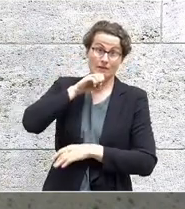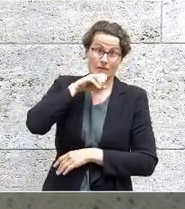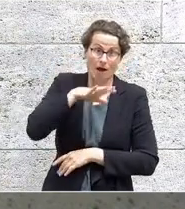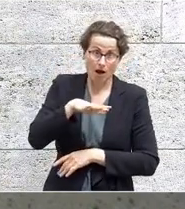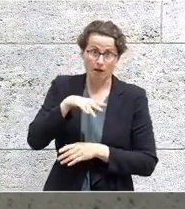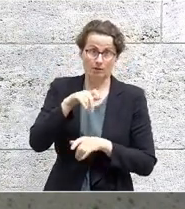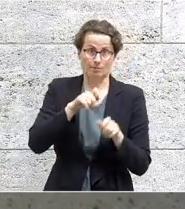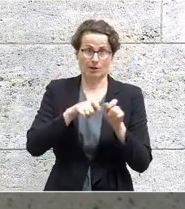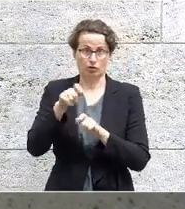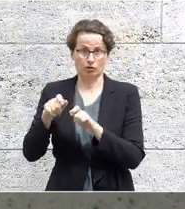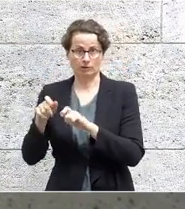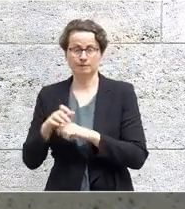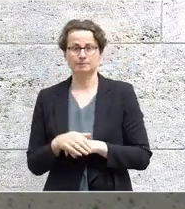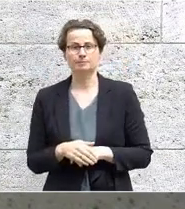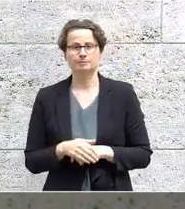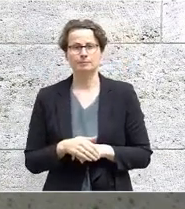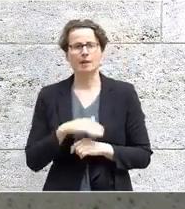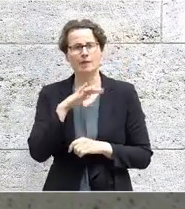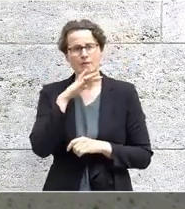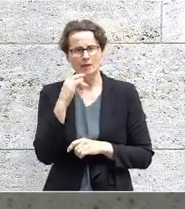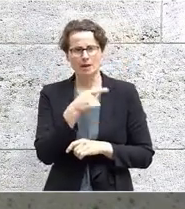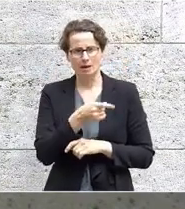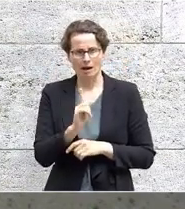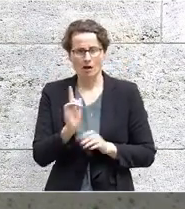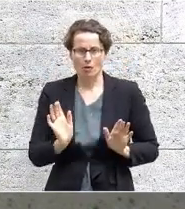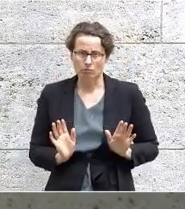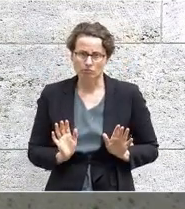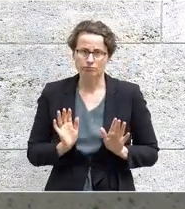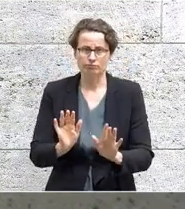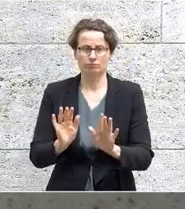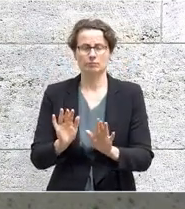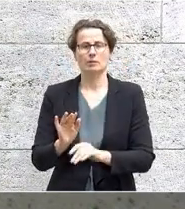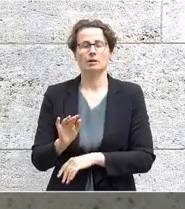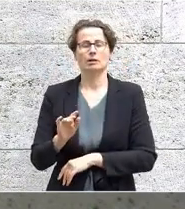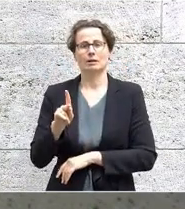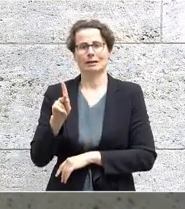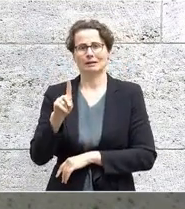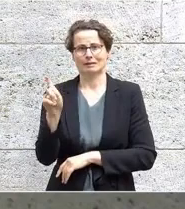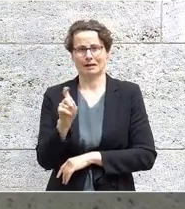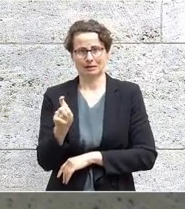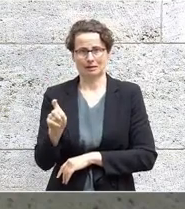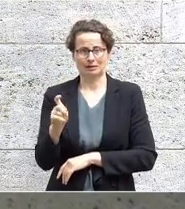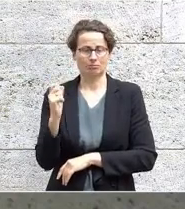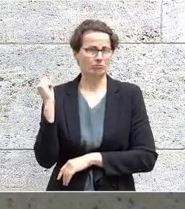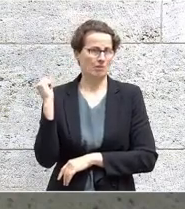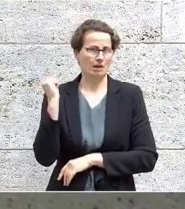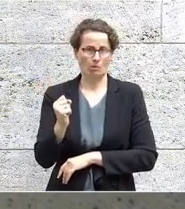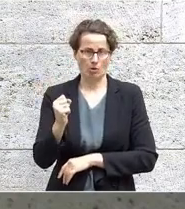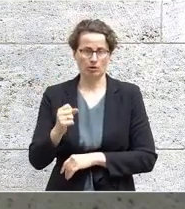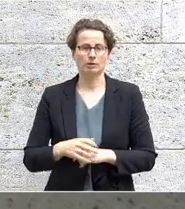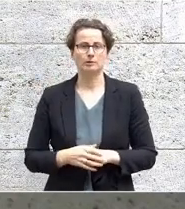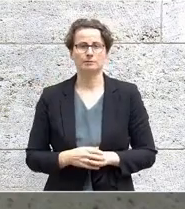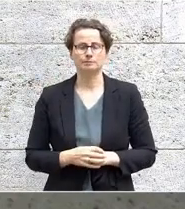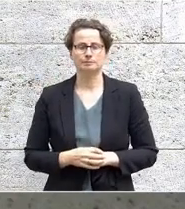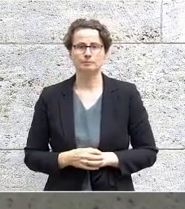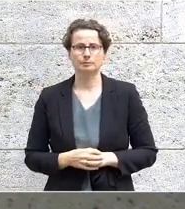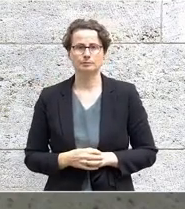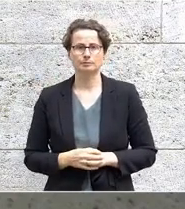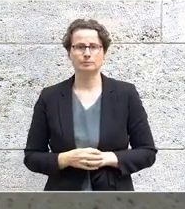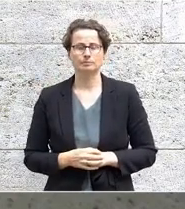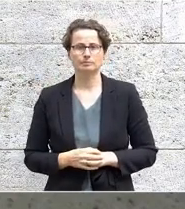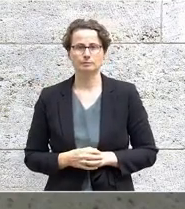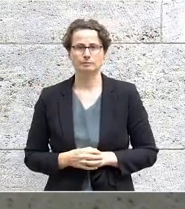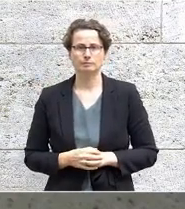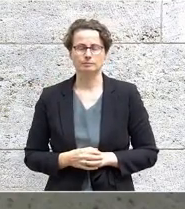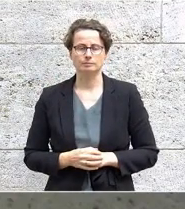Viele wurden in den nationalsozialistischen Konzentrationslagern ermordet.